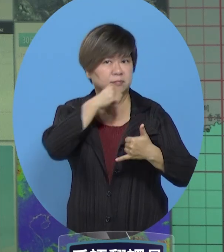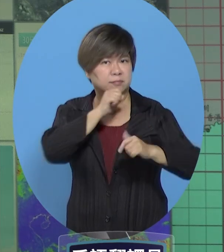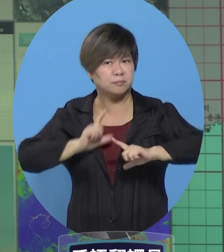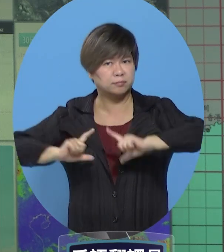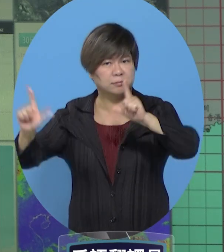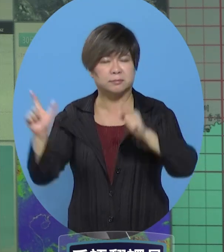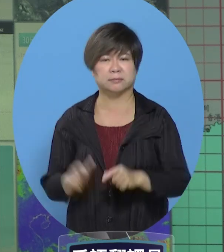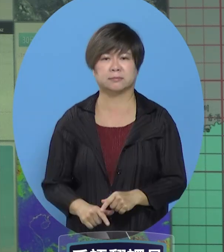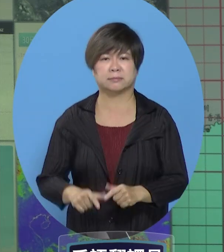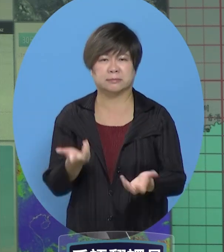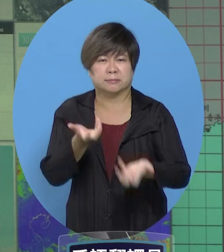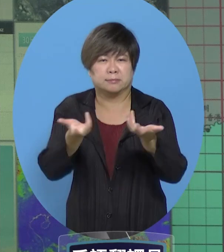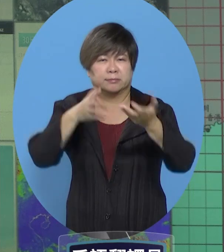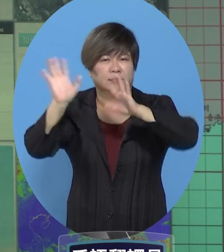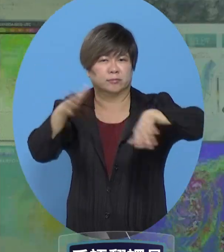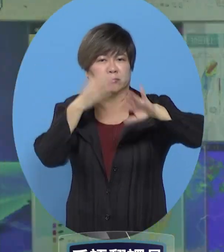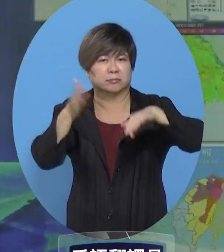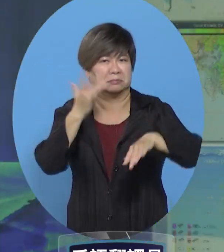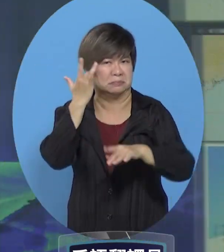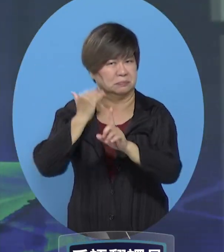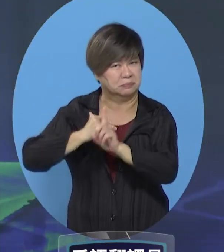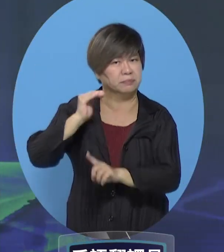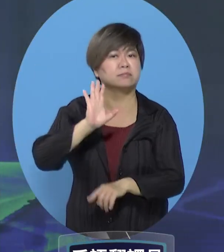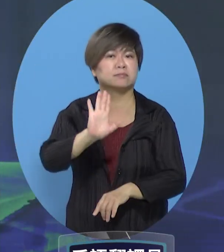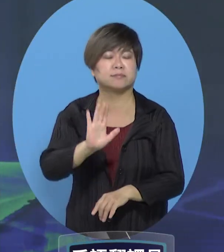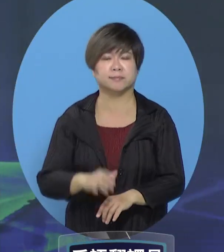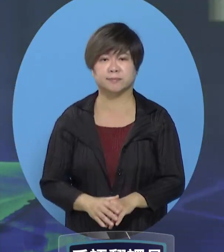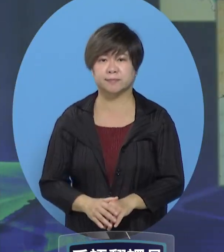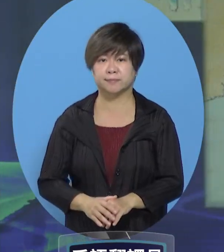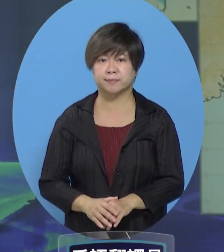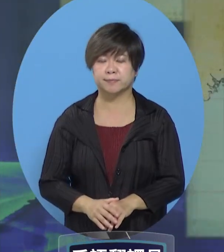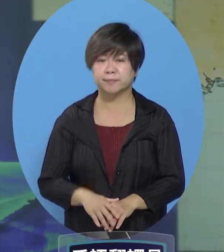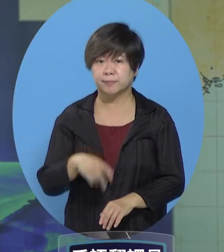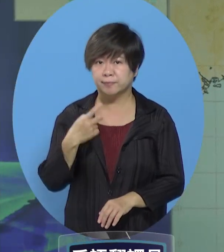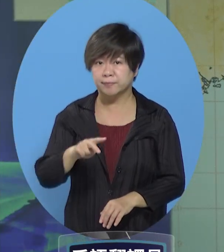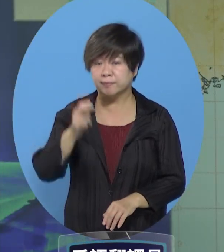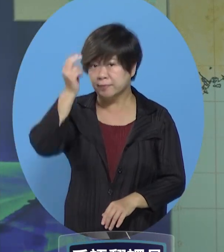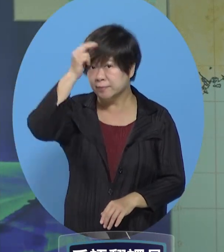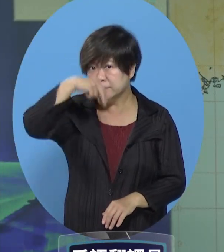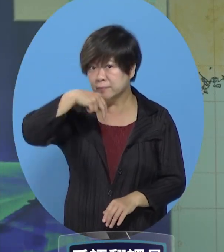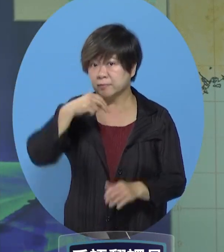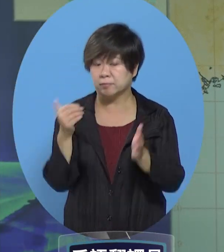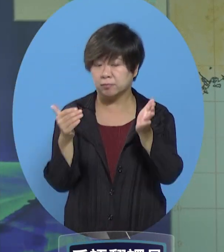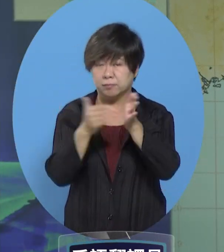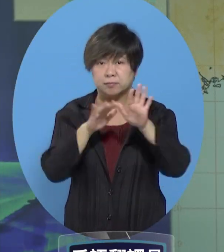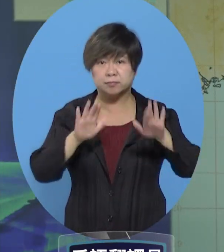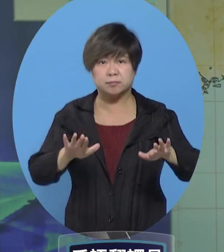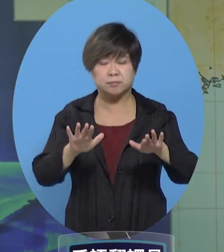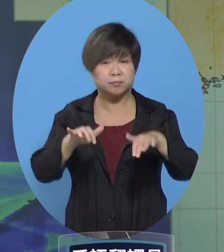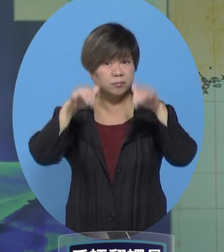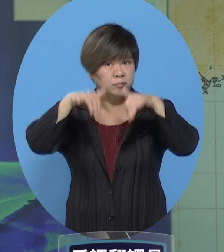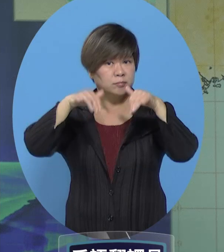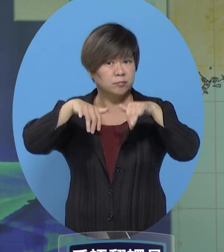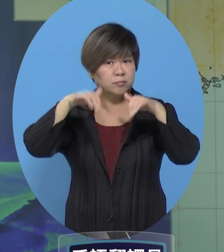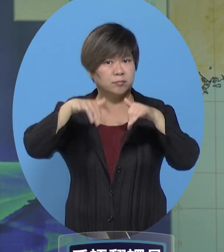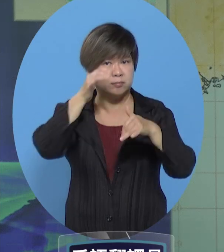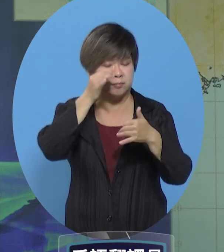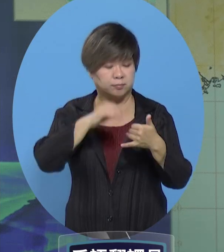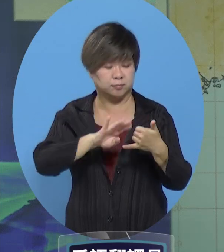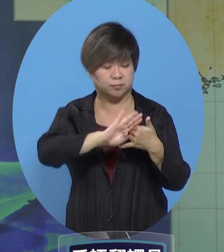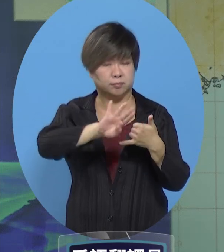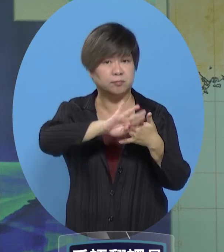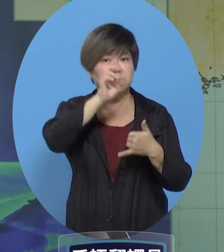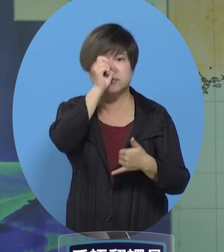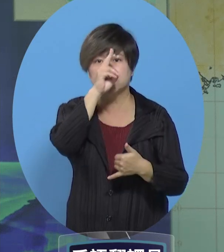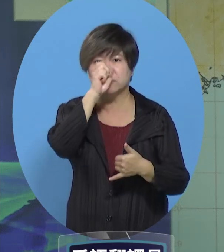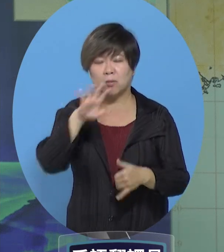象。至于在降雨的部分，今天下午过后到目前为止哦，尤其是在宜兰地区，一